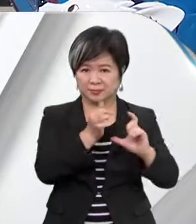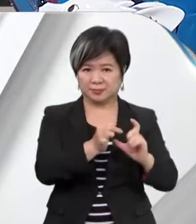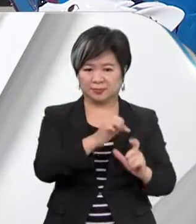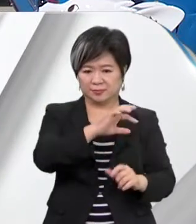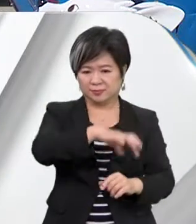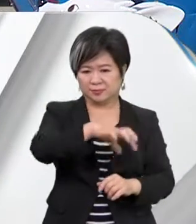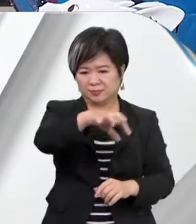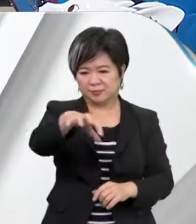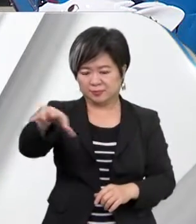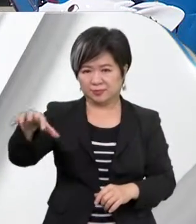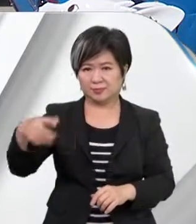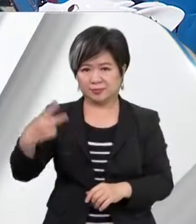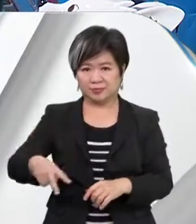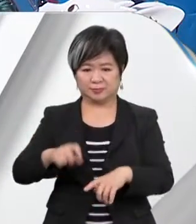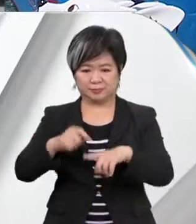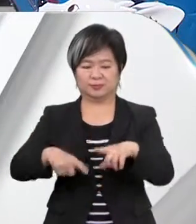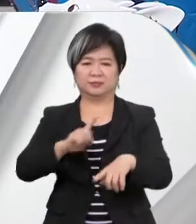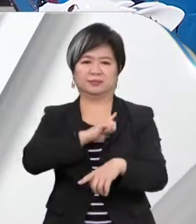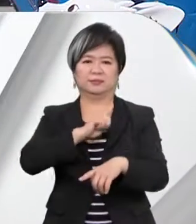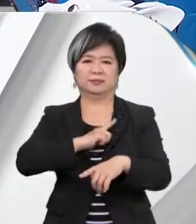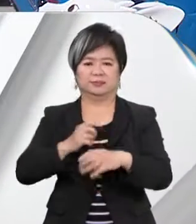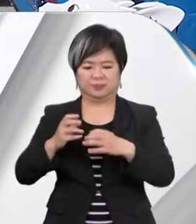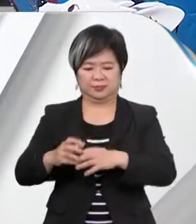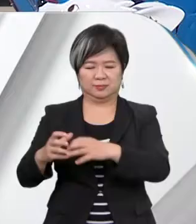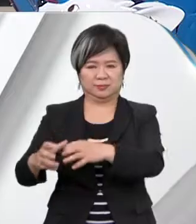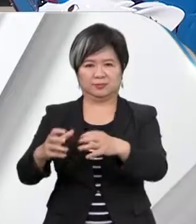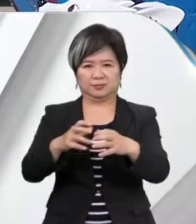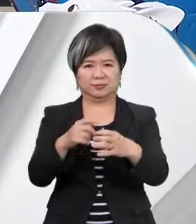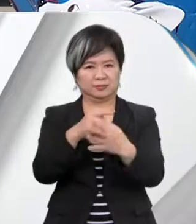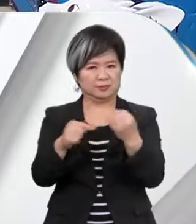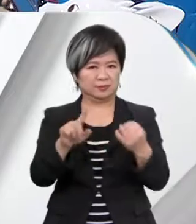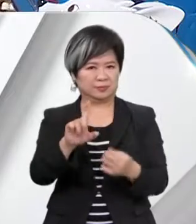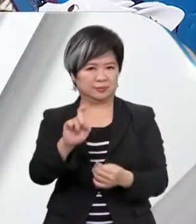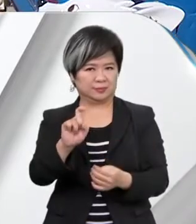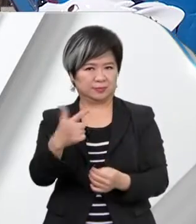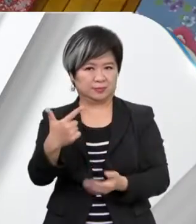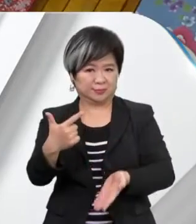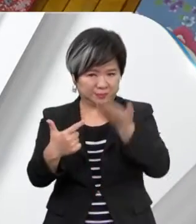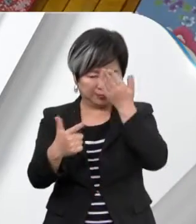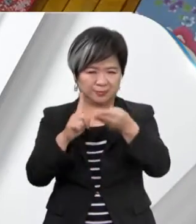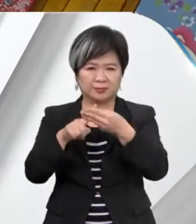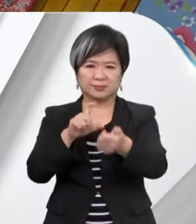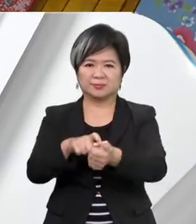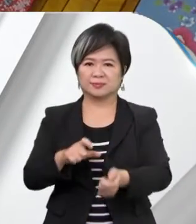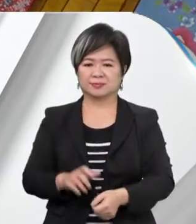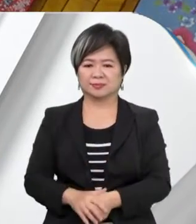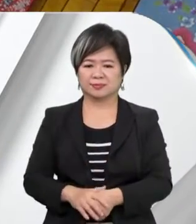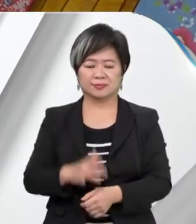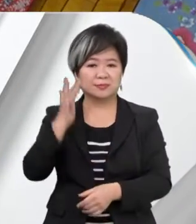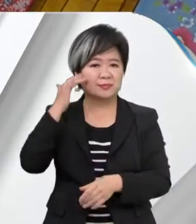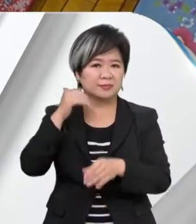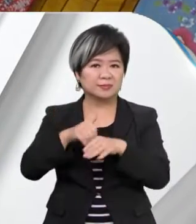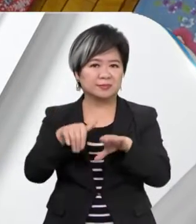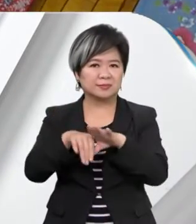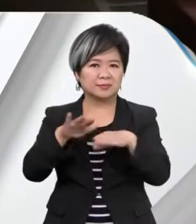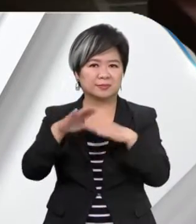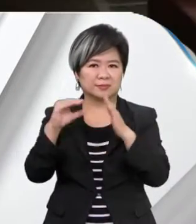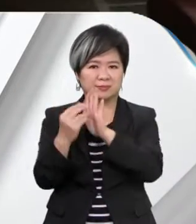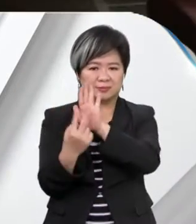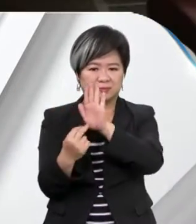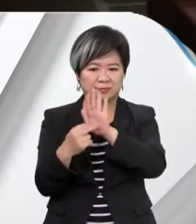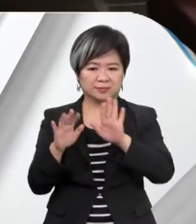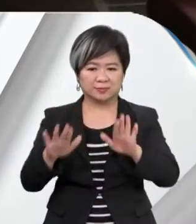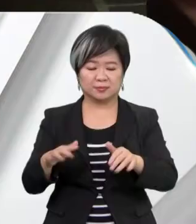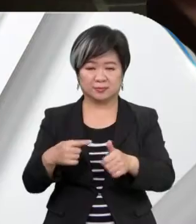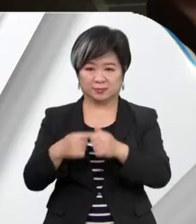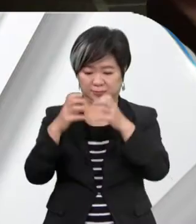灯区，还有企业也有不同的灯区，总共有16个以上的主题灯区。 南投县文化局讲，今年南投灯会